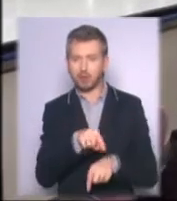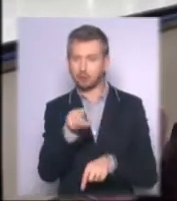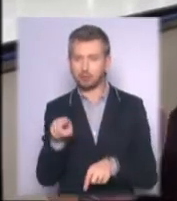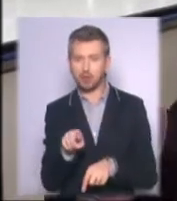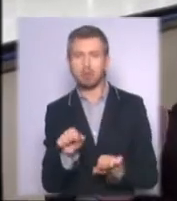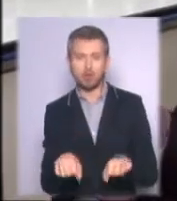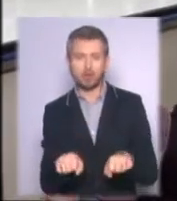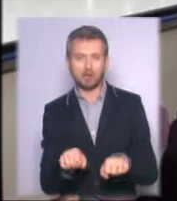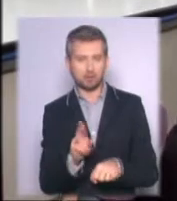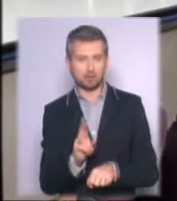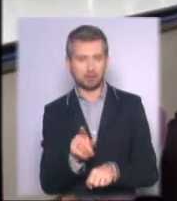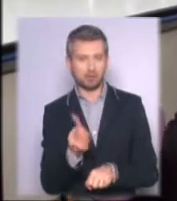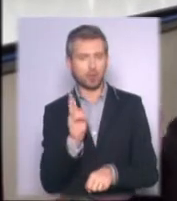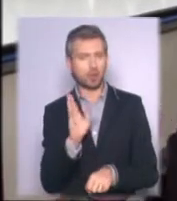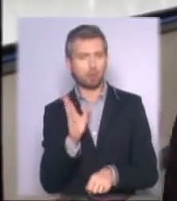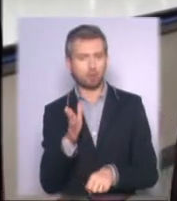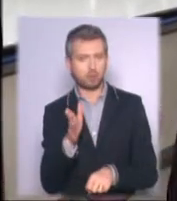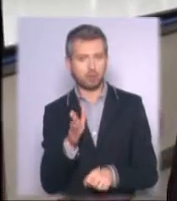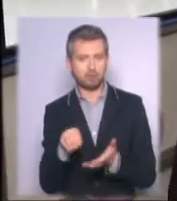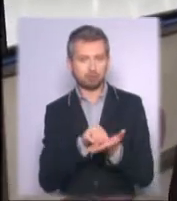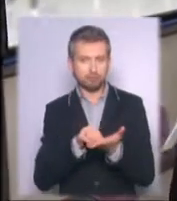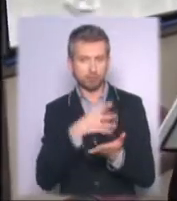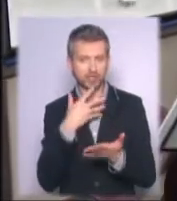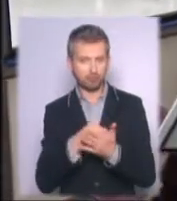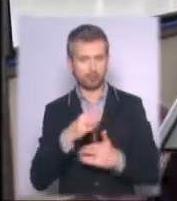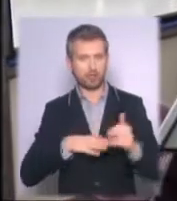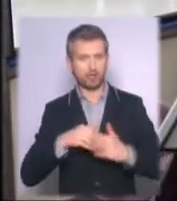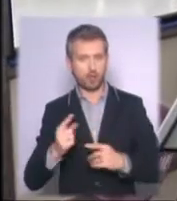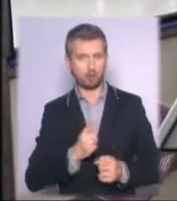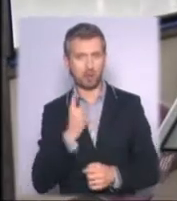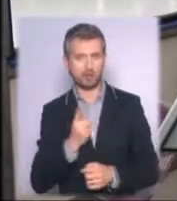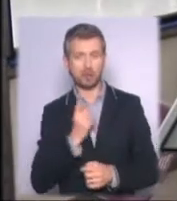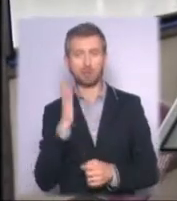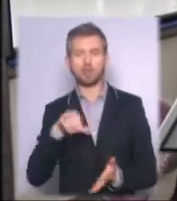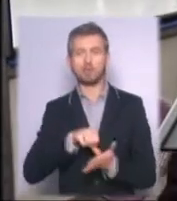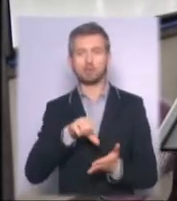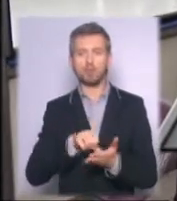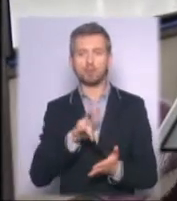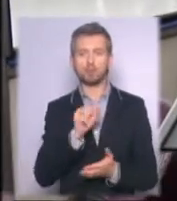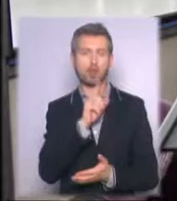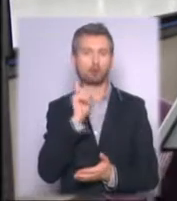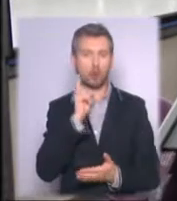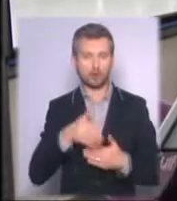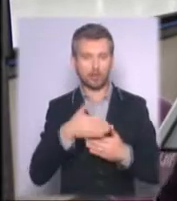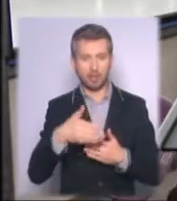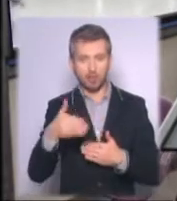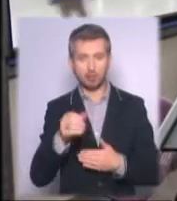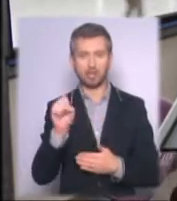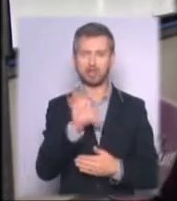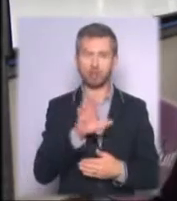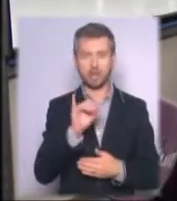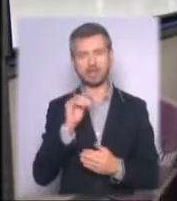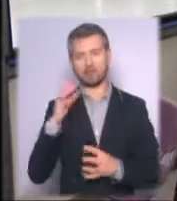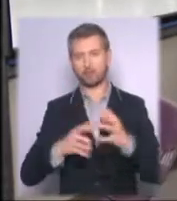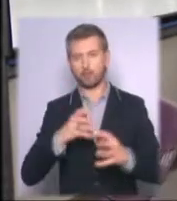буде рости, шліфувати свою професійну майстерність і буде безпосередньо виступати на юніорських етапах, європейських і світових.